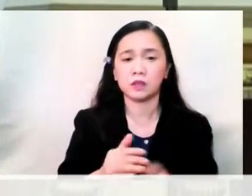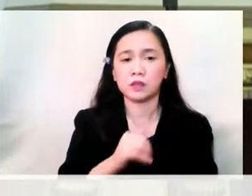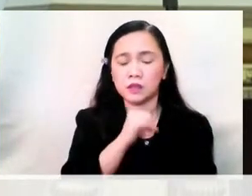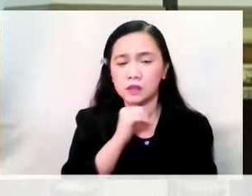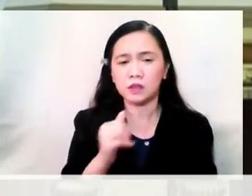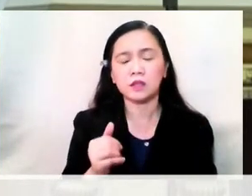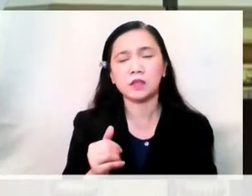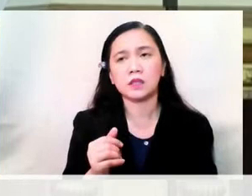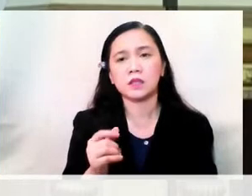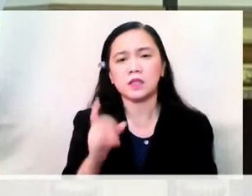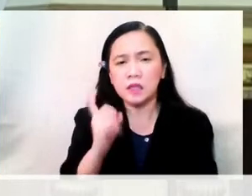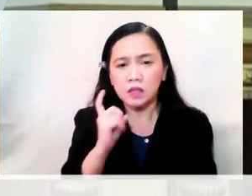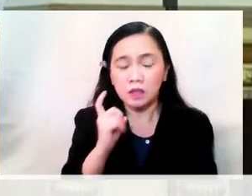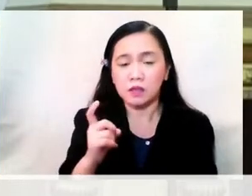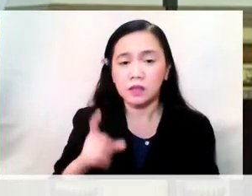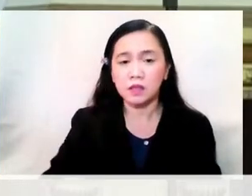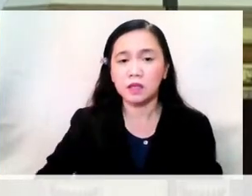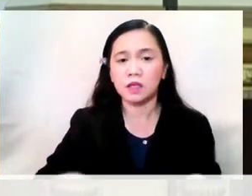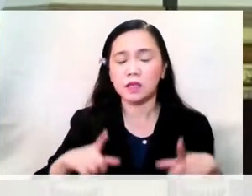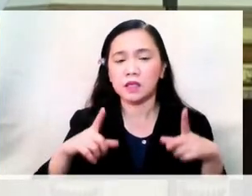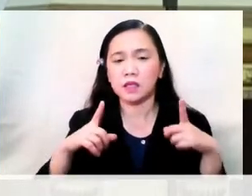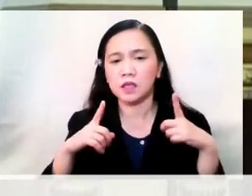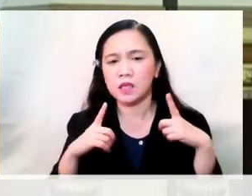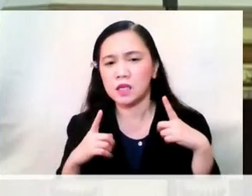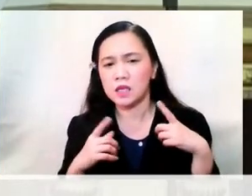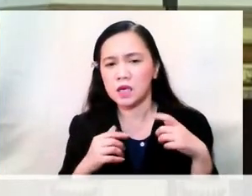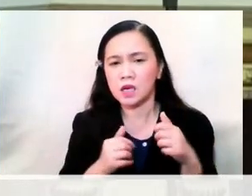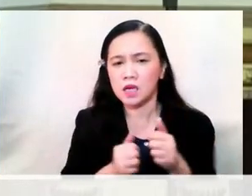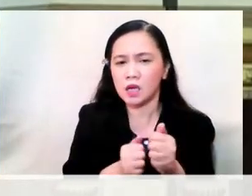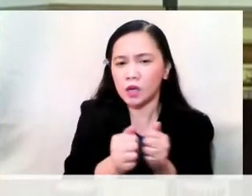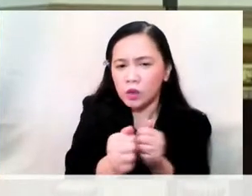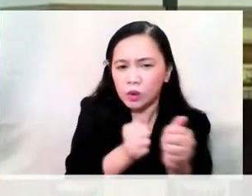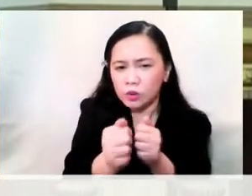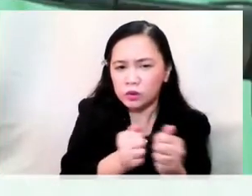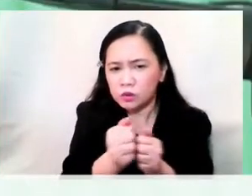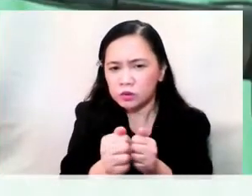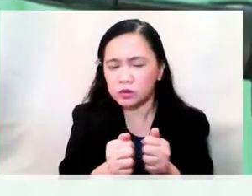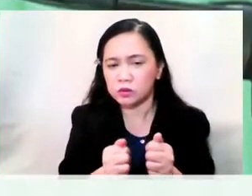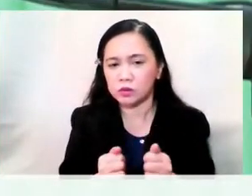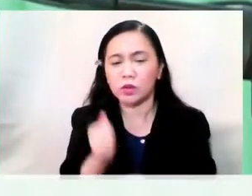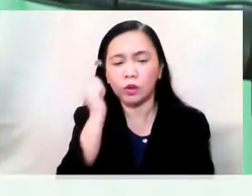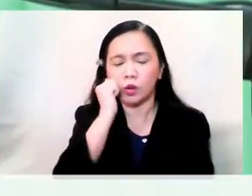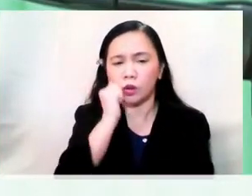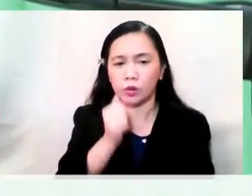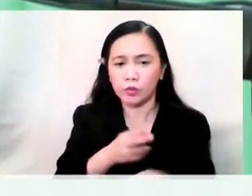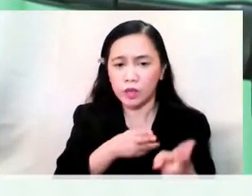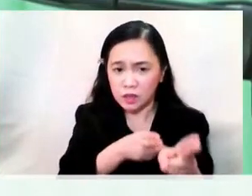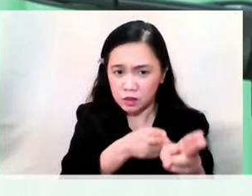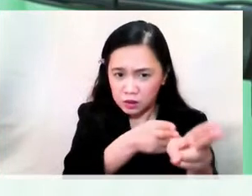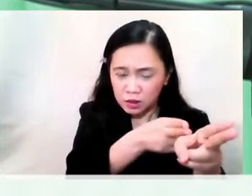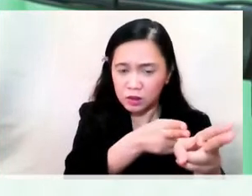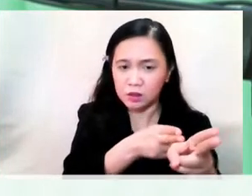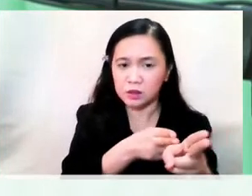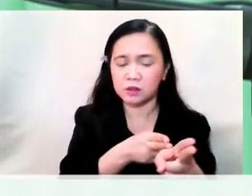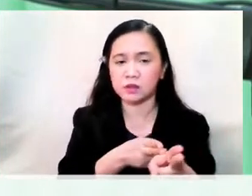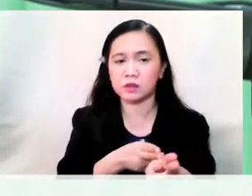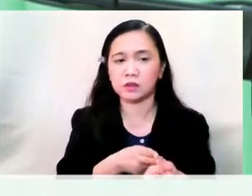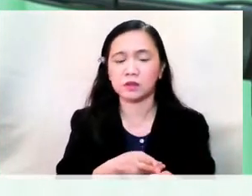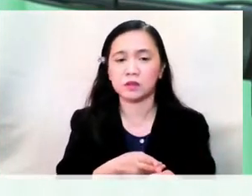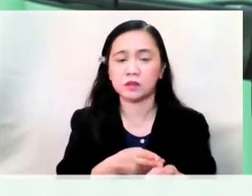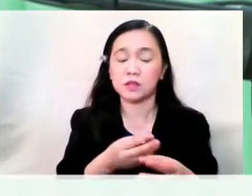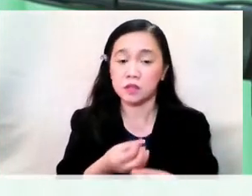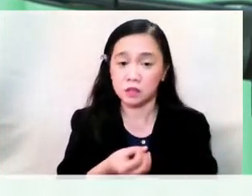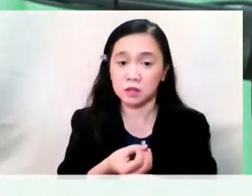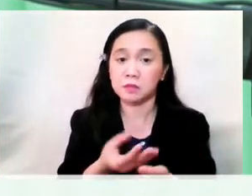buhay na tayo ay nasa rat race, na palagi tayong nasa traffic, na mas magbigay ng halaga